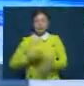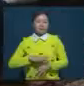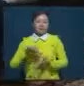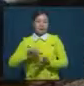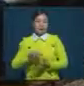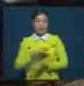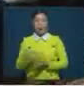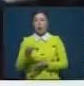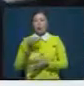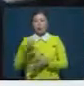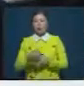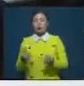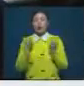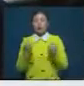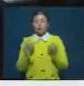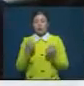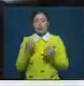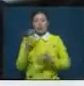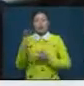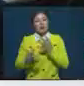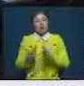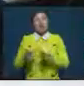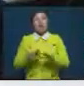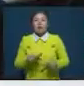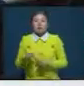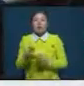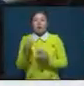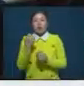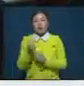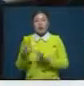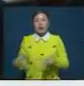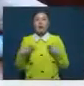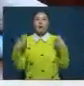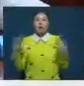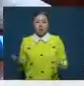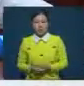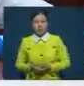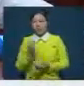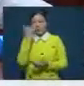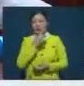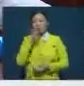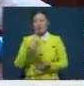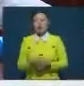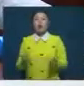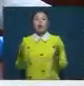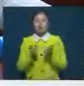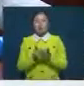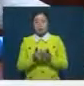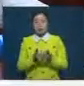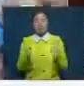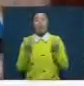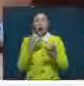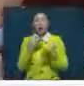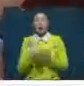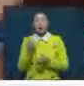қатысты. Облыс басшысы спортшыларды әлемдік аренадағы жарқын жеңістерімен құттықтап, алғыс айтты. Кездесуде чемпиондар